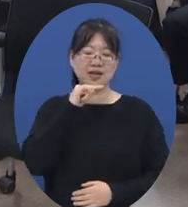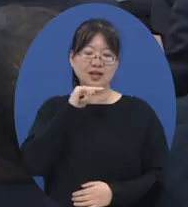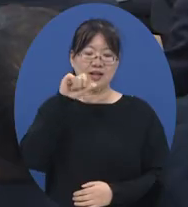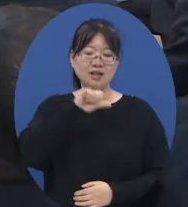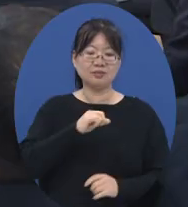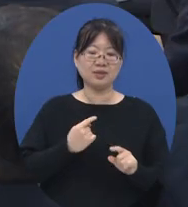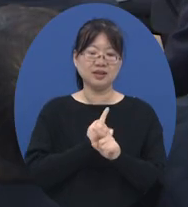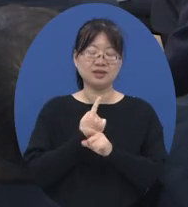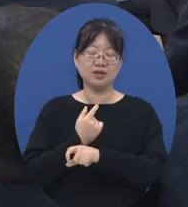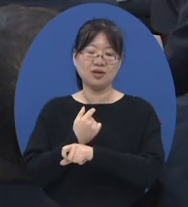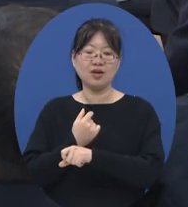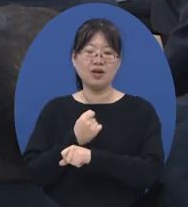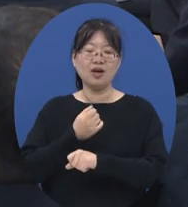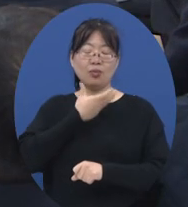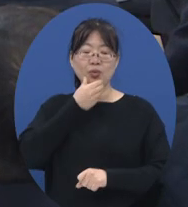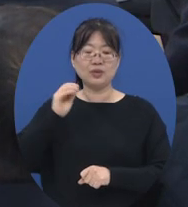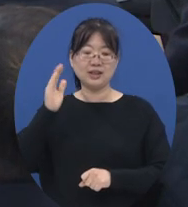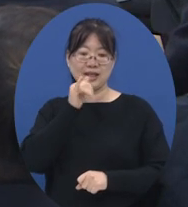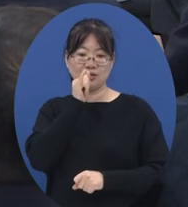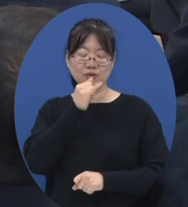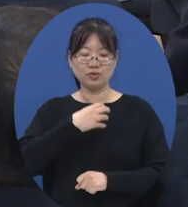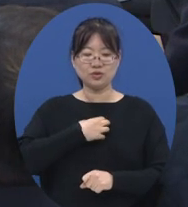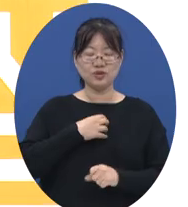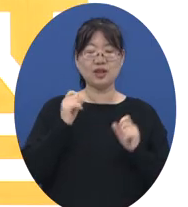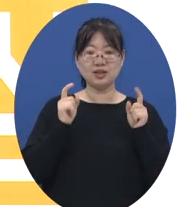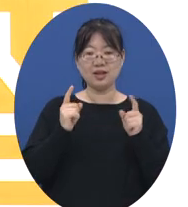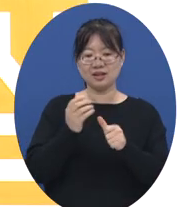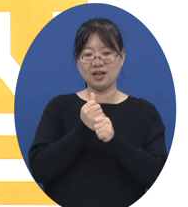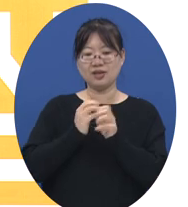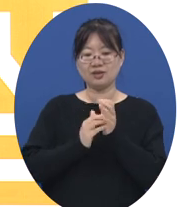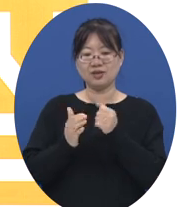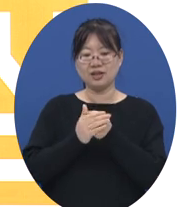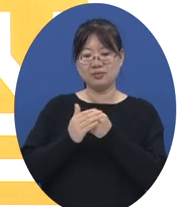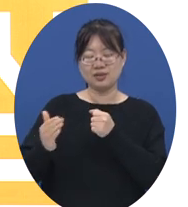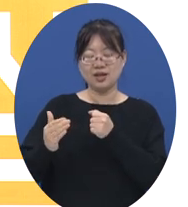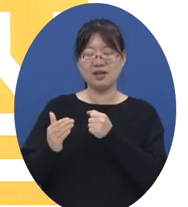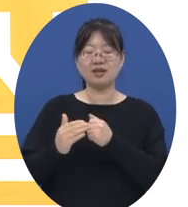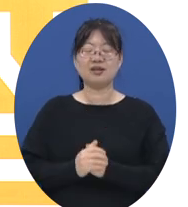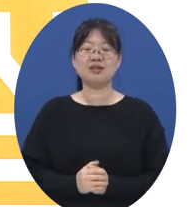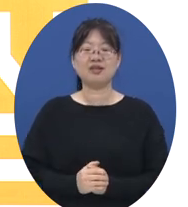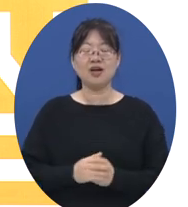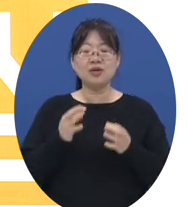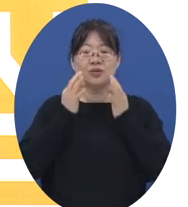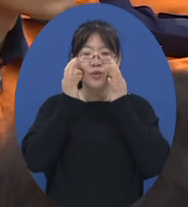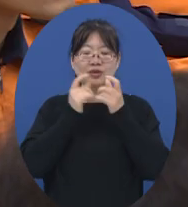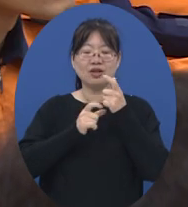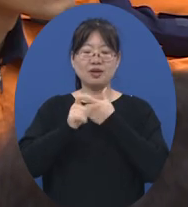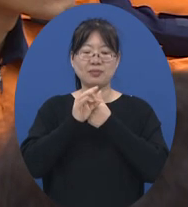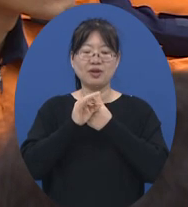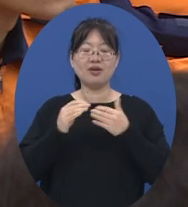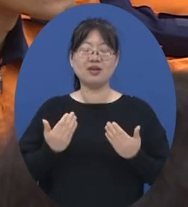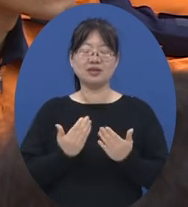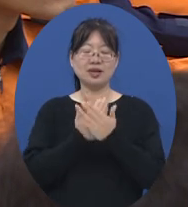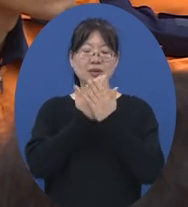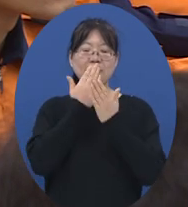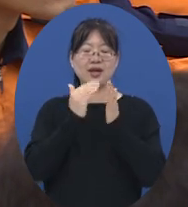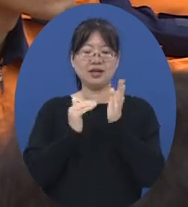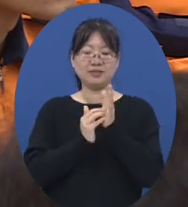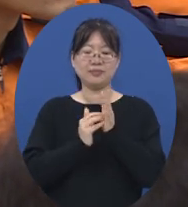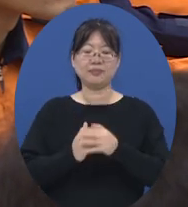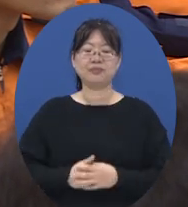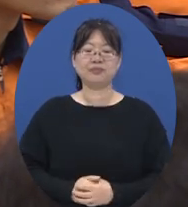말로 이 지사는 위기가 기회가 된다며 공직도 이와 마찬가지로 노력이 더해지면 나아질 수 있다고